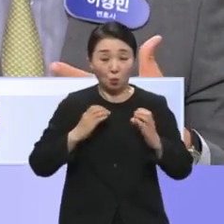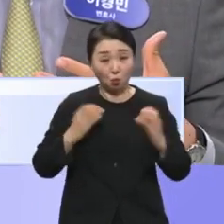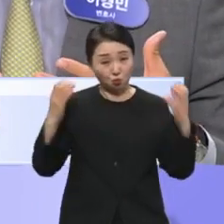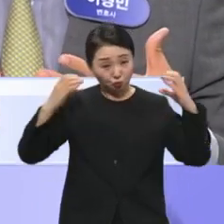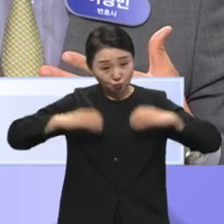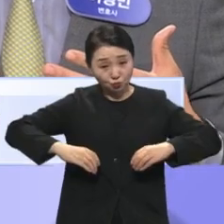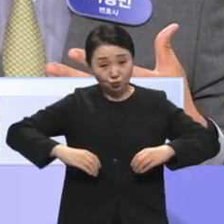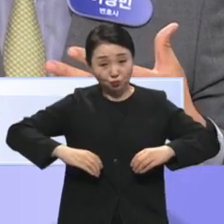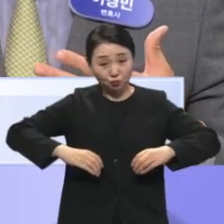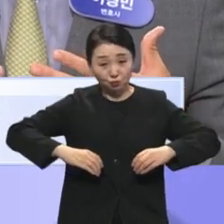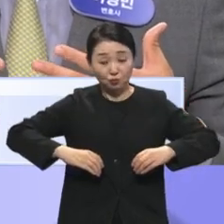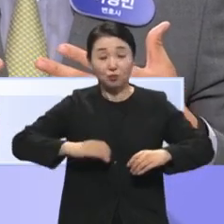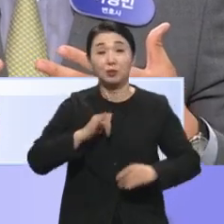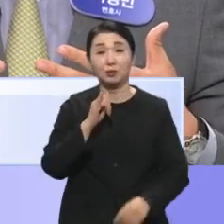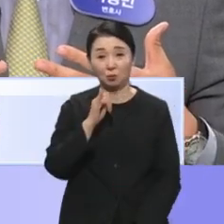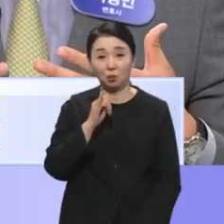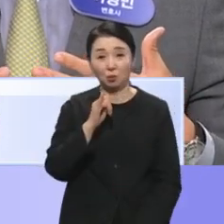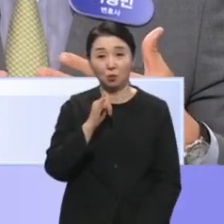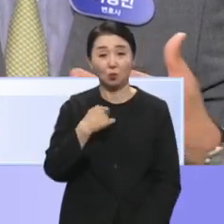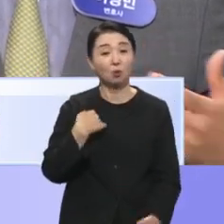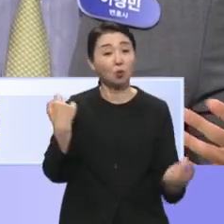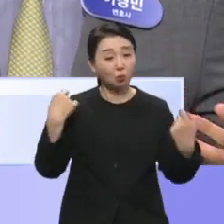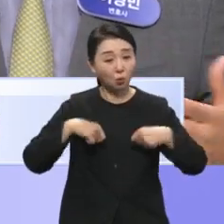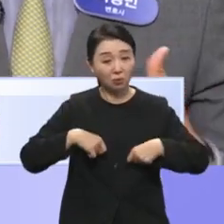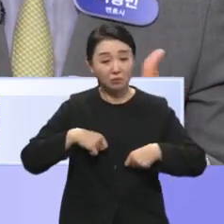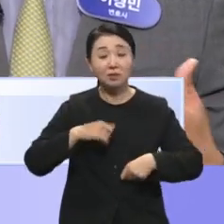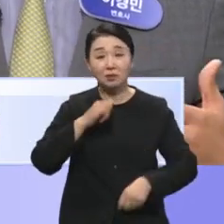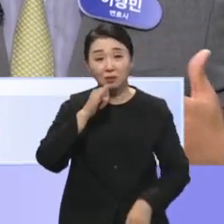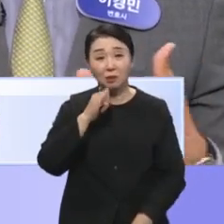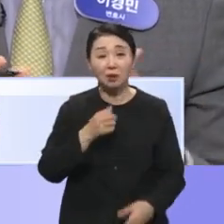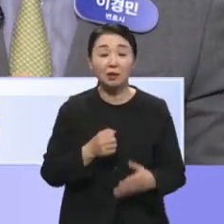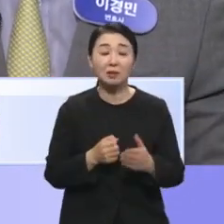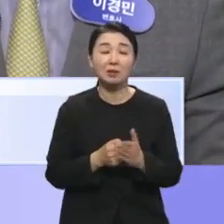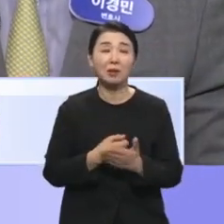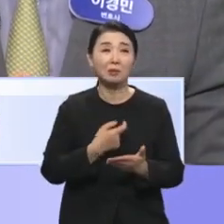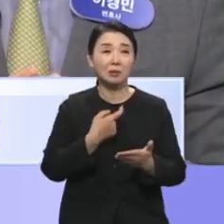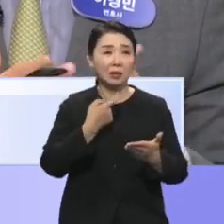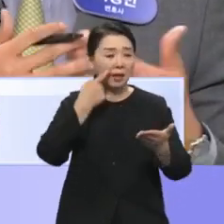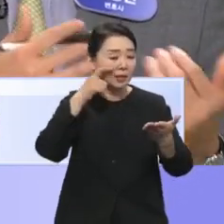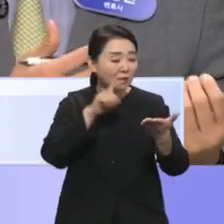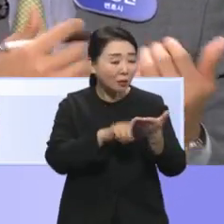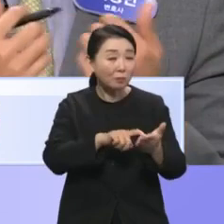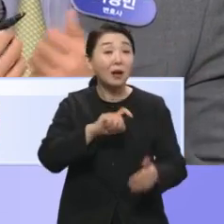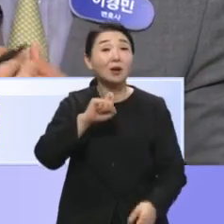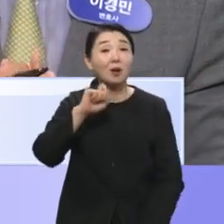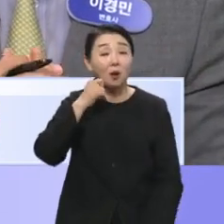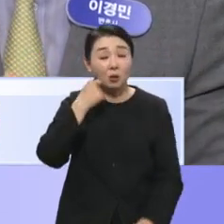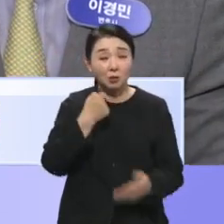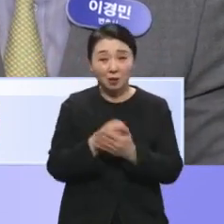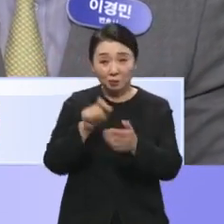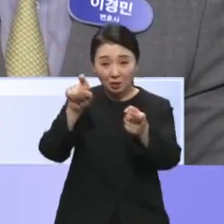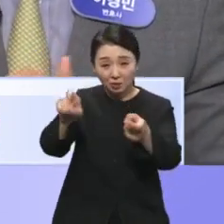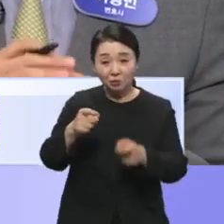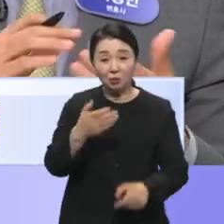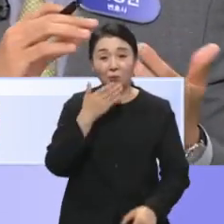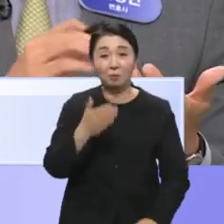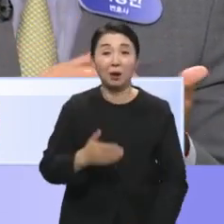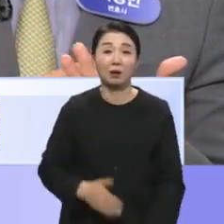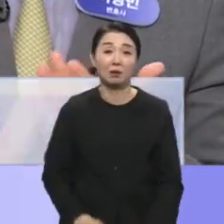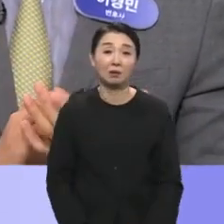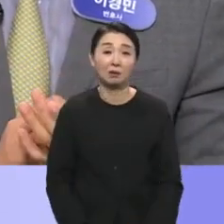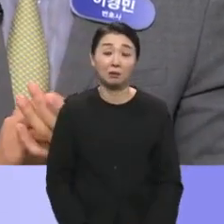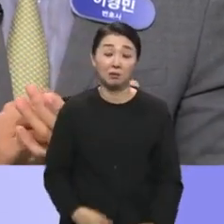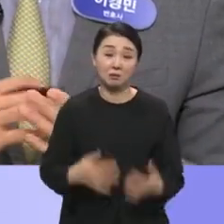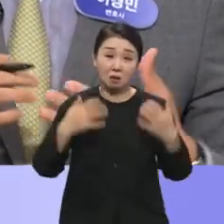껴 있고 패딩도 입고 외투도 입고 그렇죠 예예 그러니까 쉽게 이제 적발이 안 되는 구조였기 때문에 그렇게 들여올 수가 있었는데 근데 이게